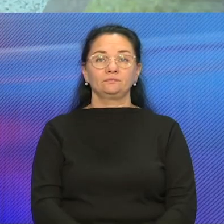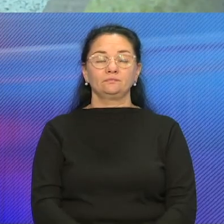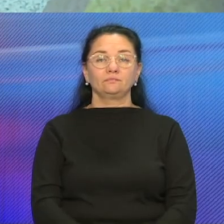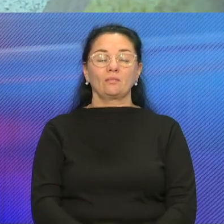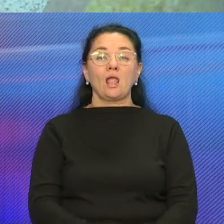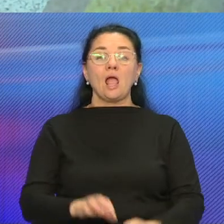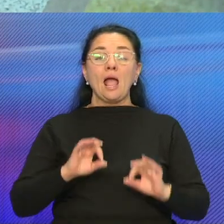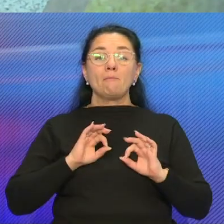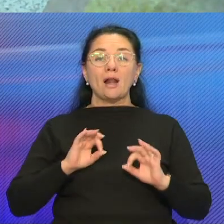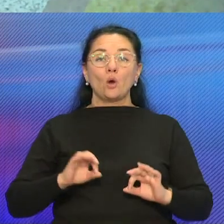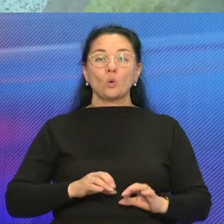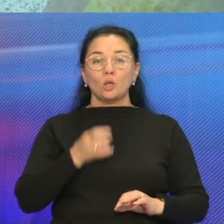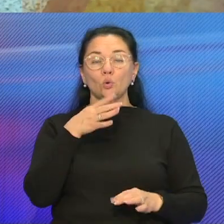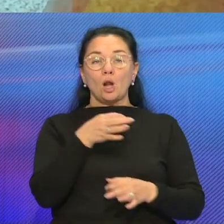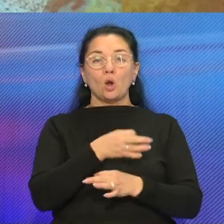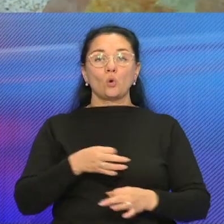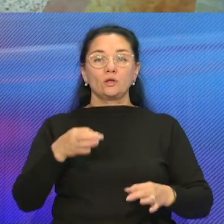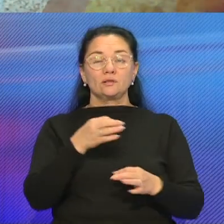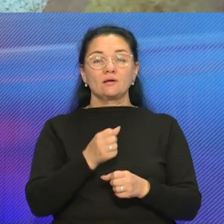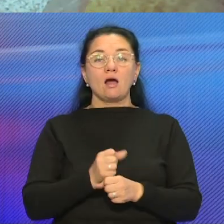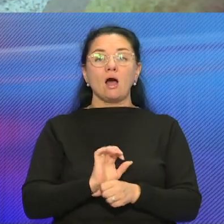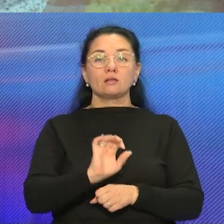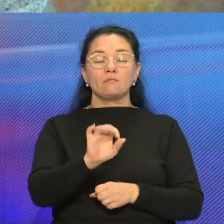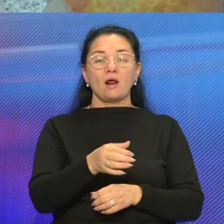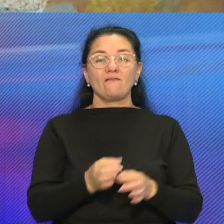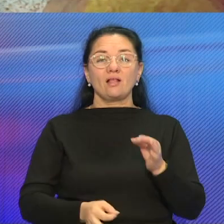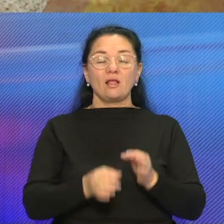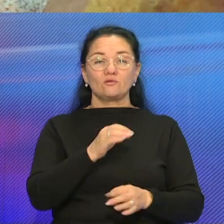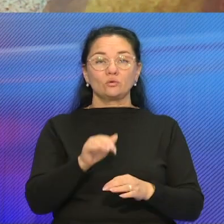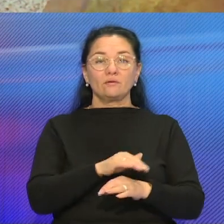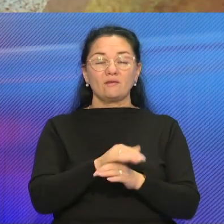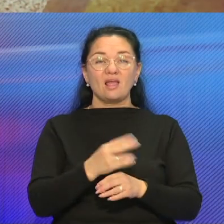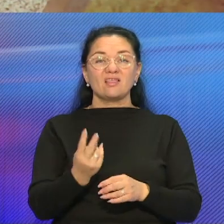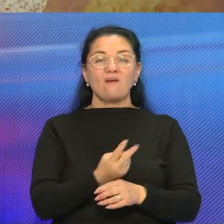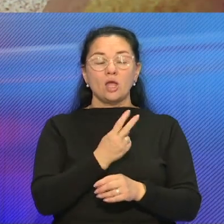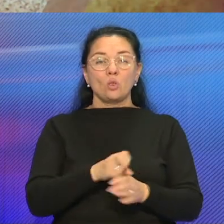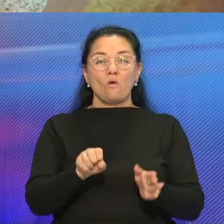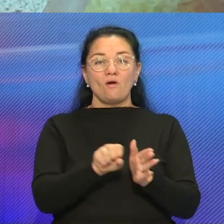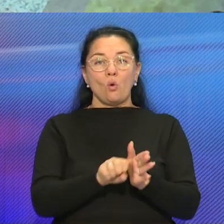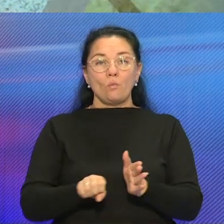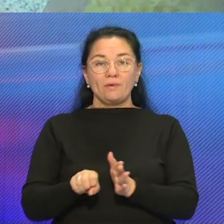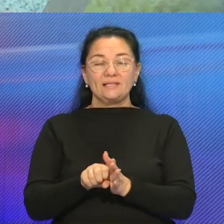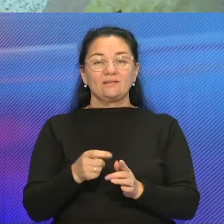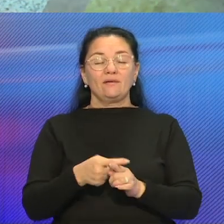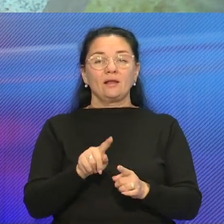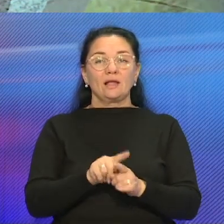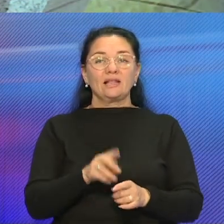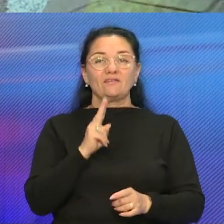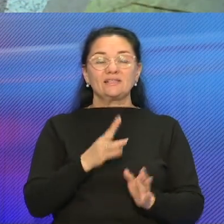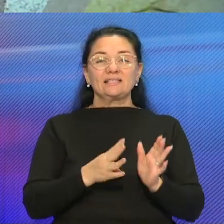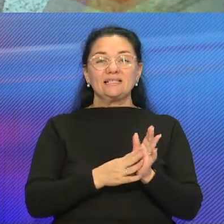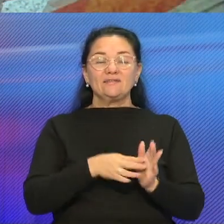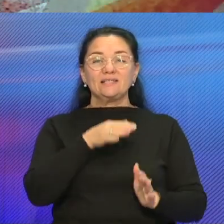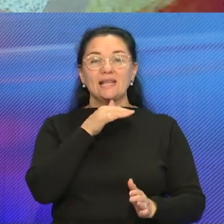Прокуратура Гродзенской области накировала у суд криминальную справу по факте двойного забойства с МТ-разбою. 29-годовым